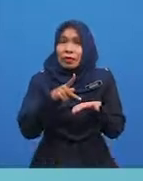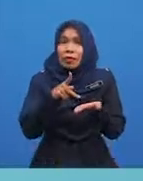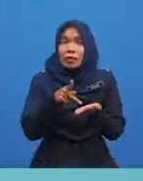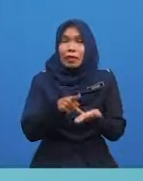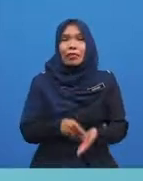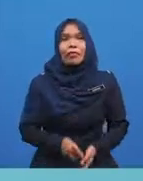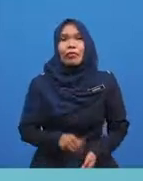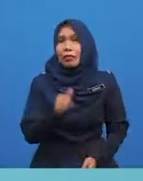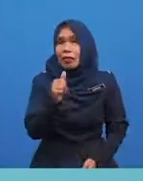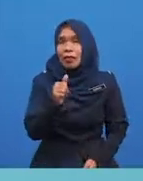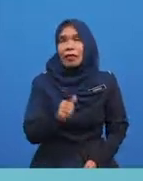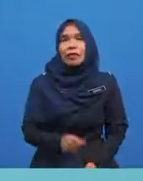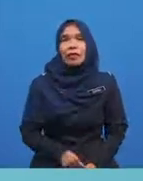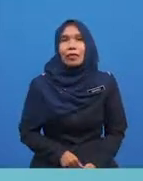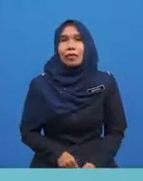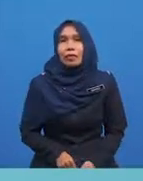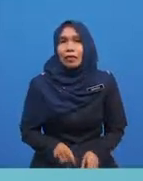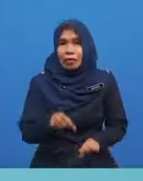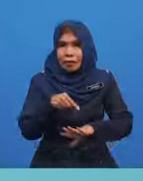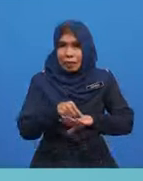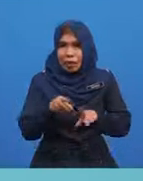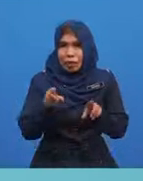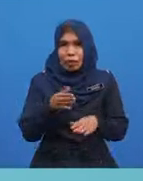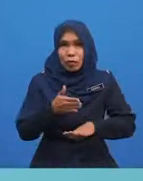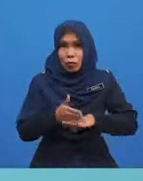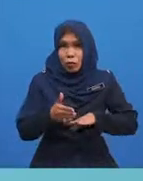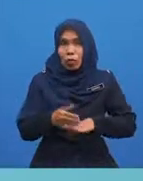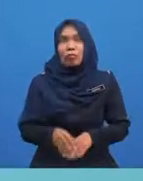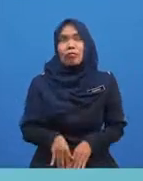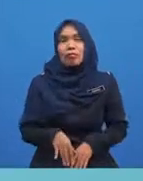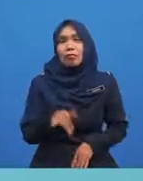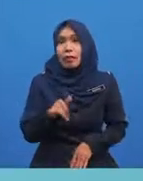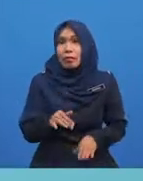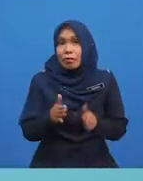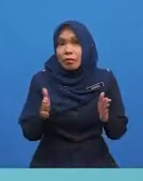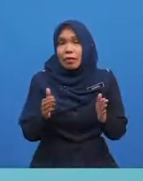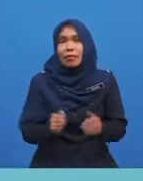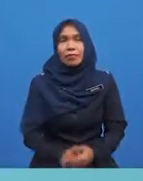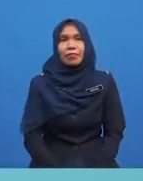dipotong kepada 4 bahagian sama besar. Hebatlah kamu.